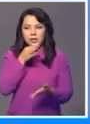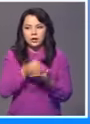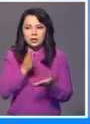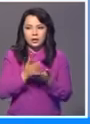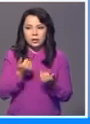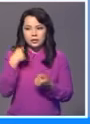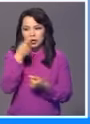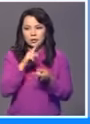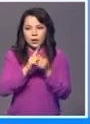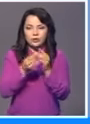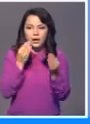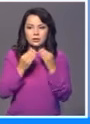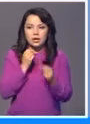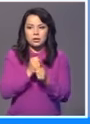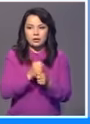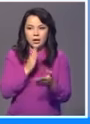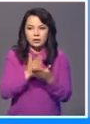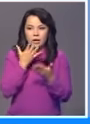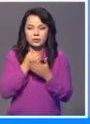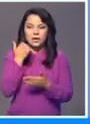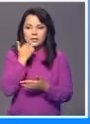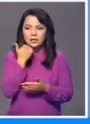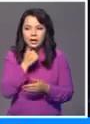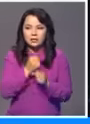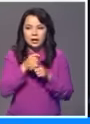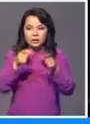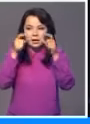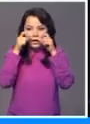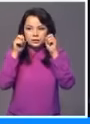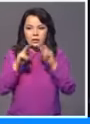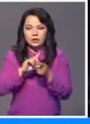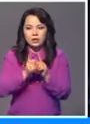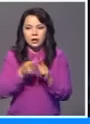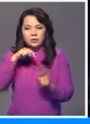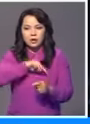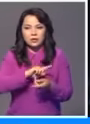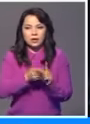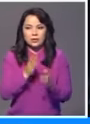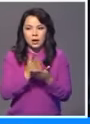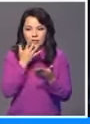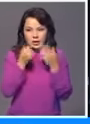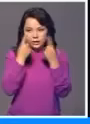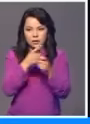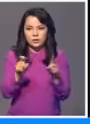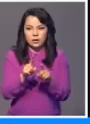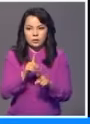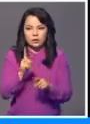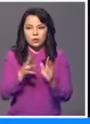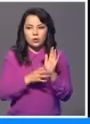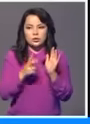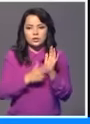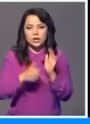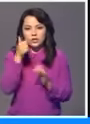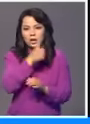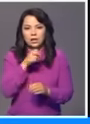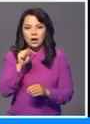Әбілтаев сырт келбетін өзгерткен. Ол қапсақалын қырып, көзіне көзілдірік тағып, бой тасалап жүрген. Естеріңізге сала кетейік, 1980